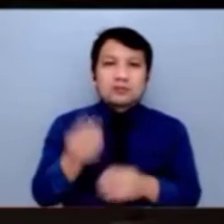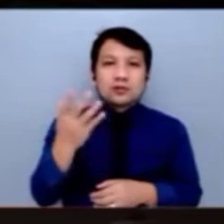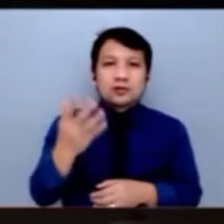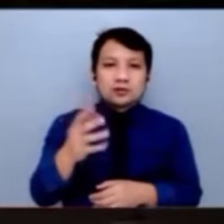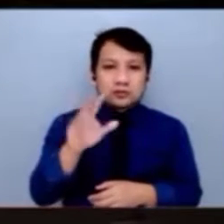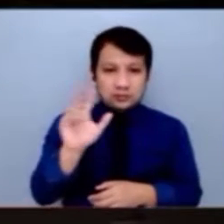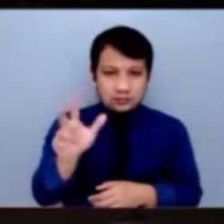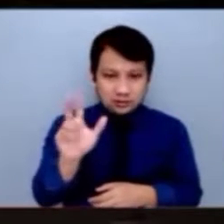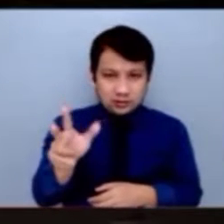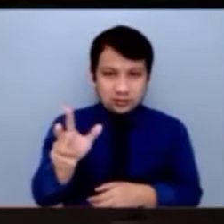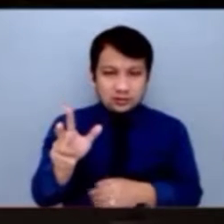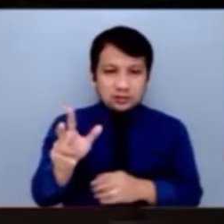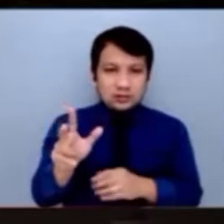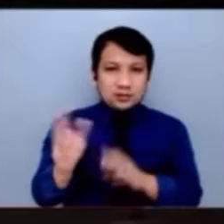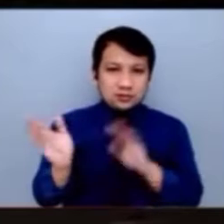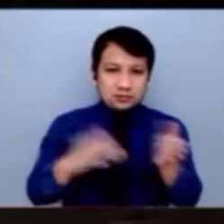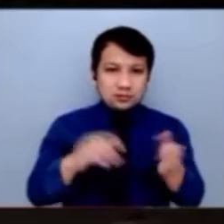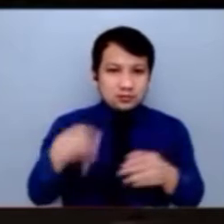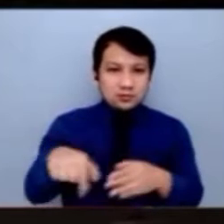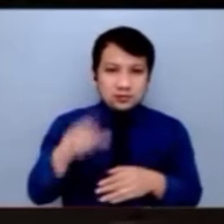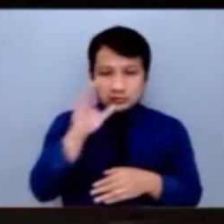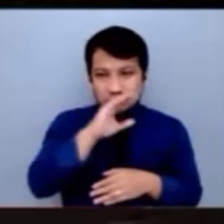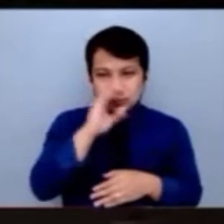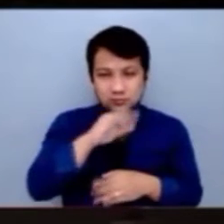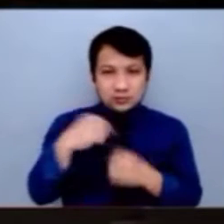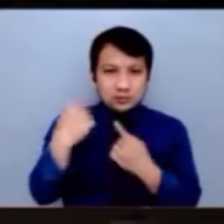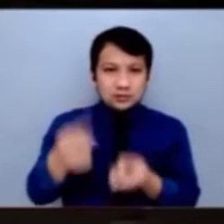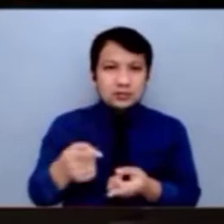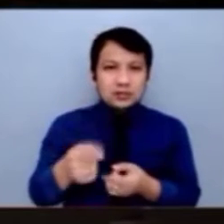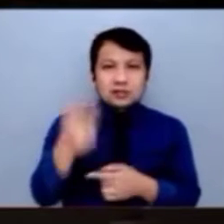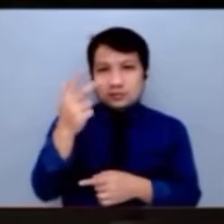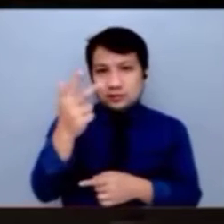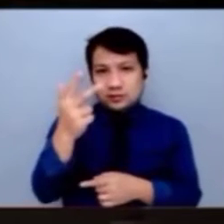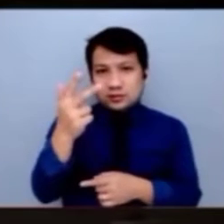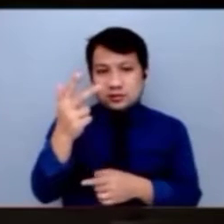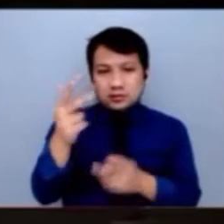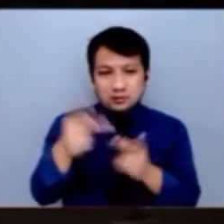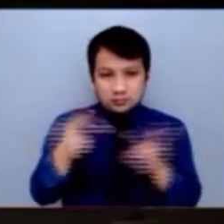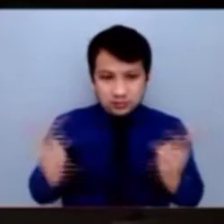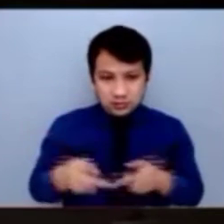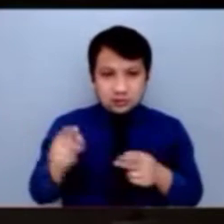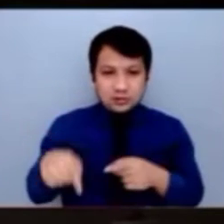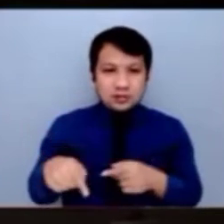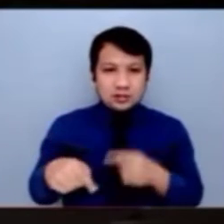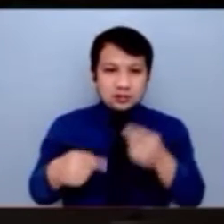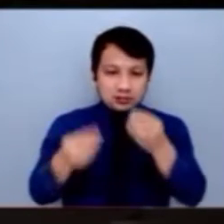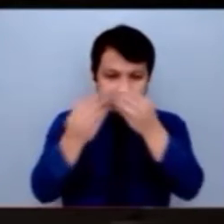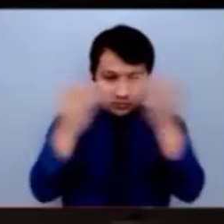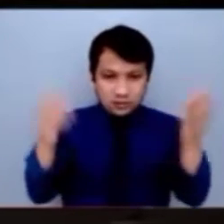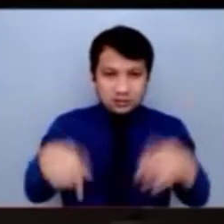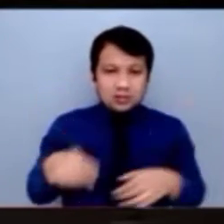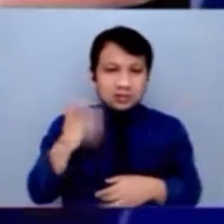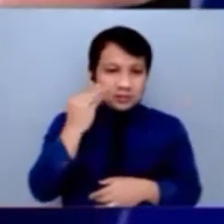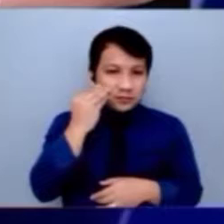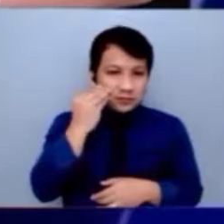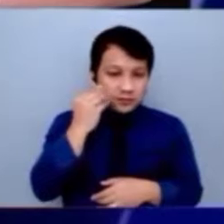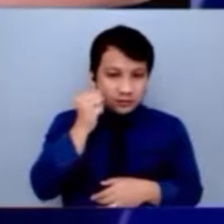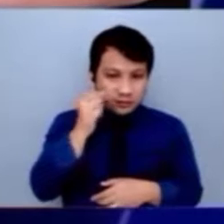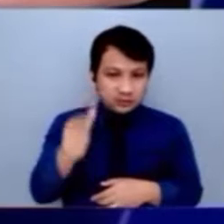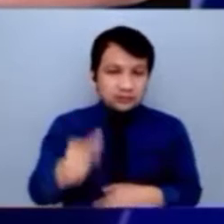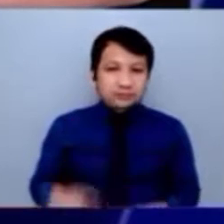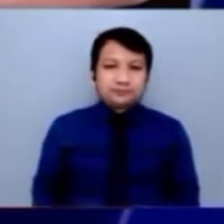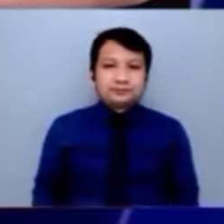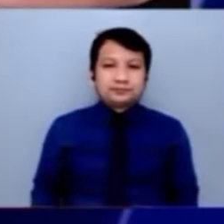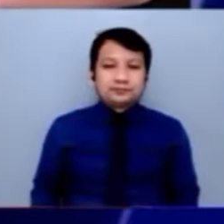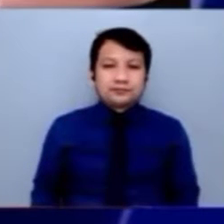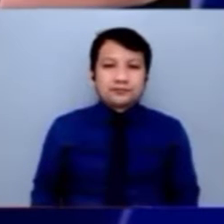ang nasasawi dito sa Cebu mula pa lamang sa 3 lungsod dito sa naturang probinsya. Mean. Mon, unang